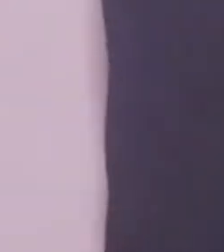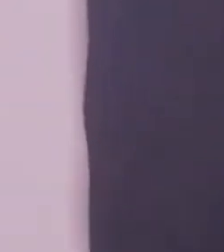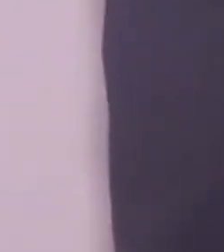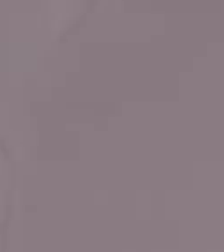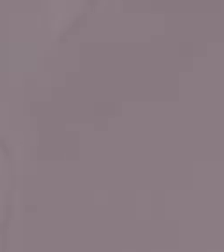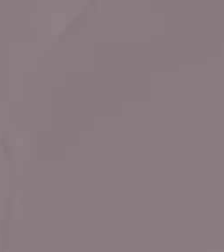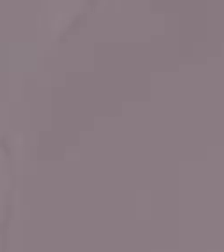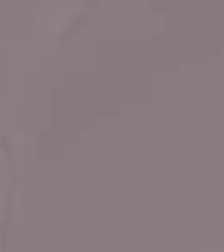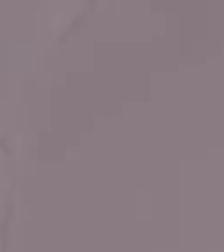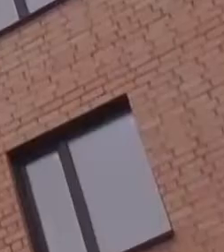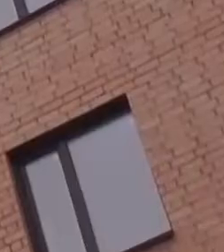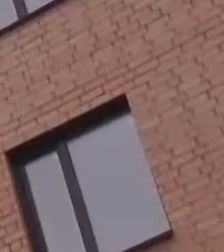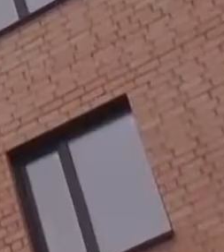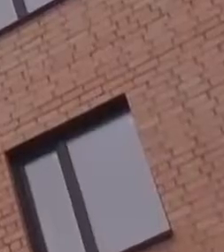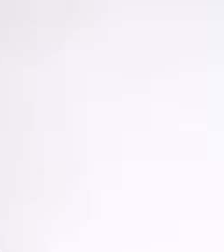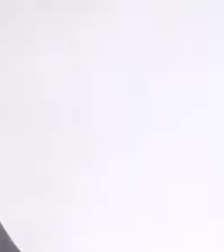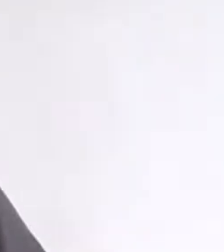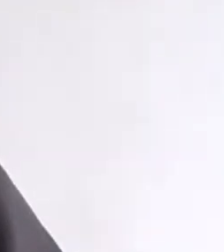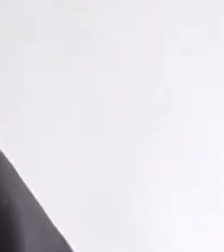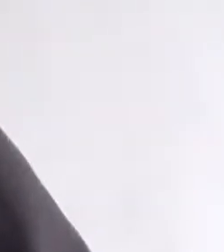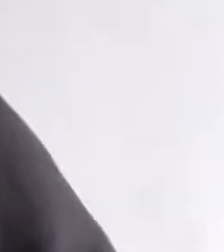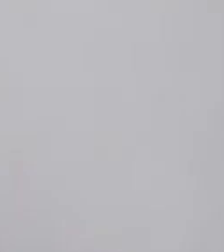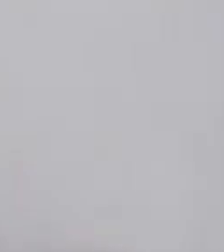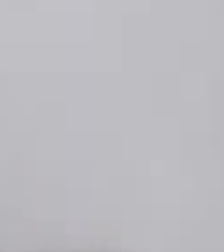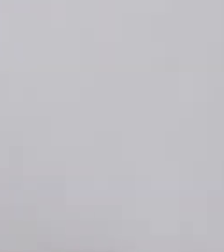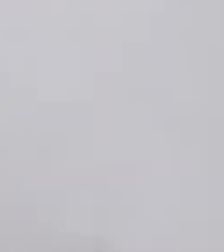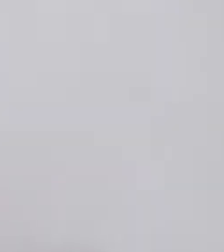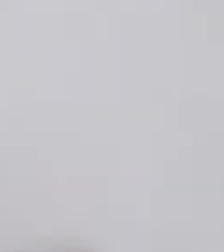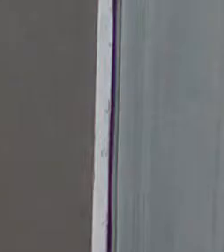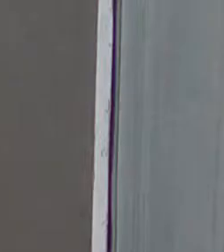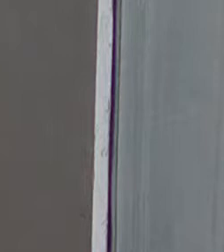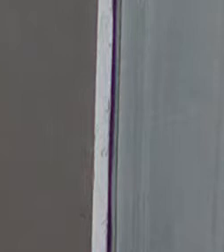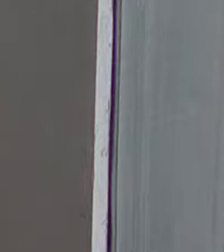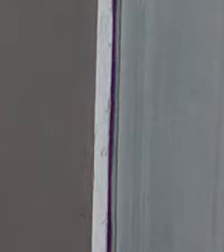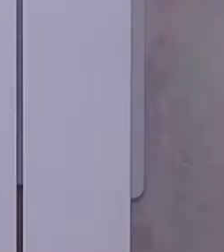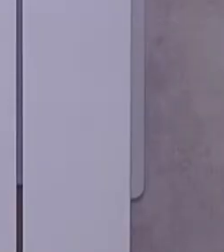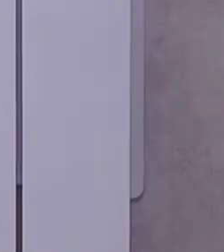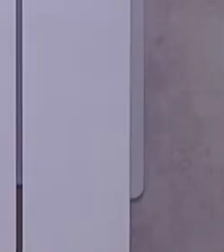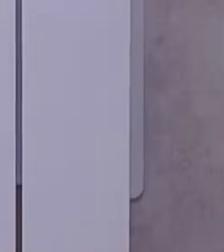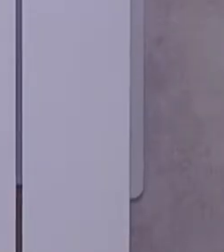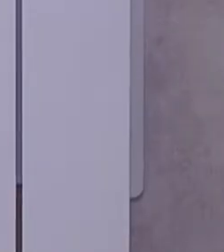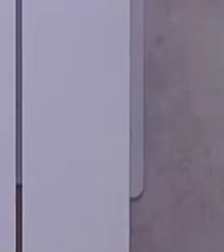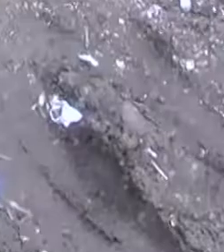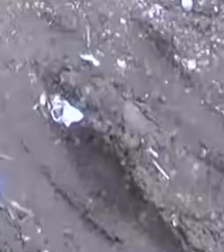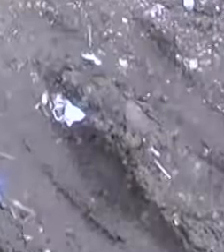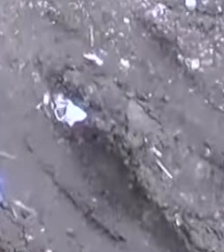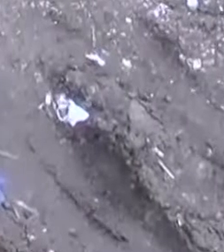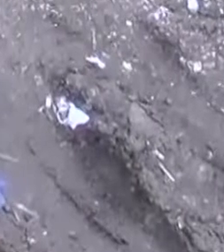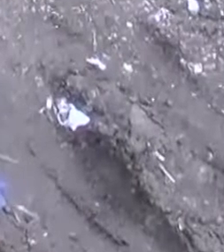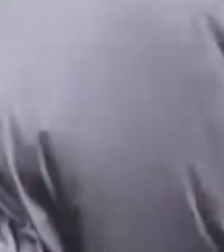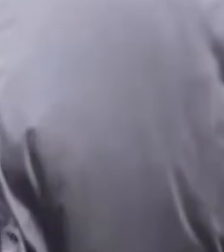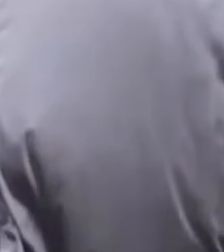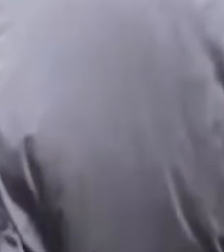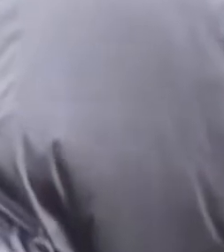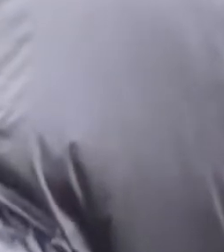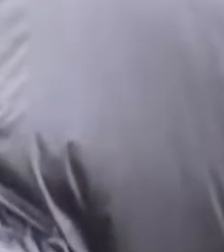Ни тепла, ни света, ни воды. Жители одной из новостроек Петропавловска жалуются на отсутствие коммунальных благ. В чем причина? О